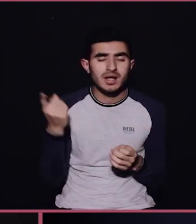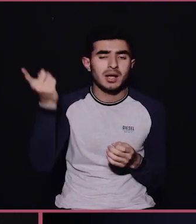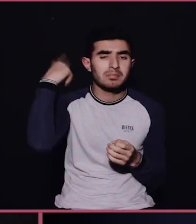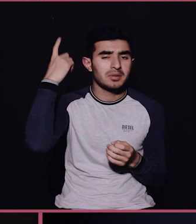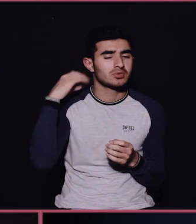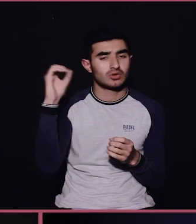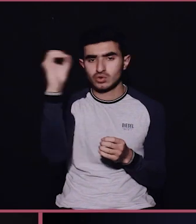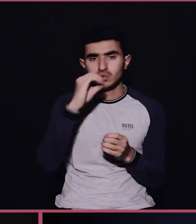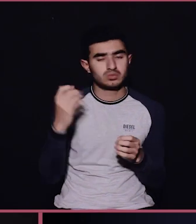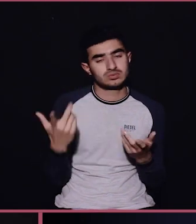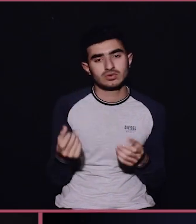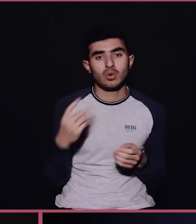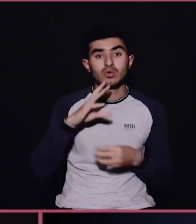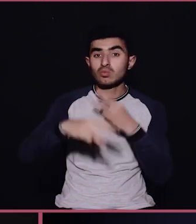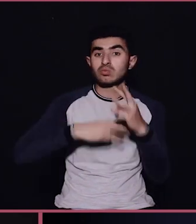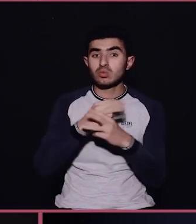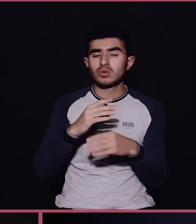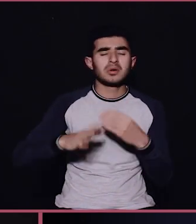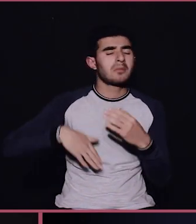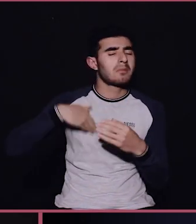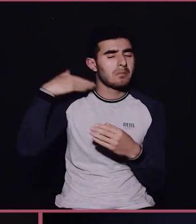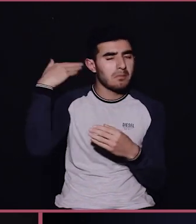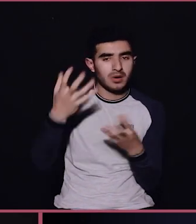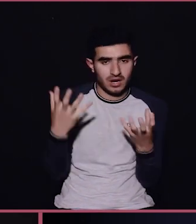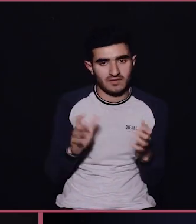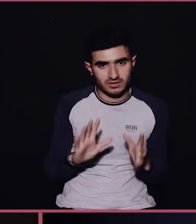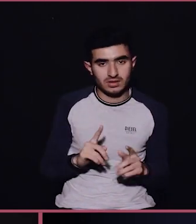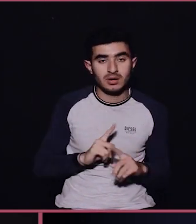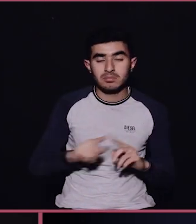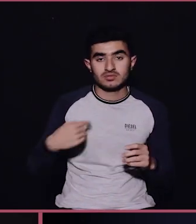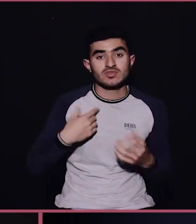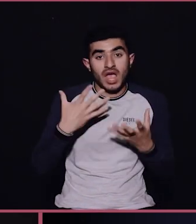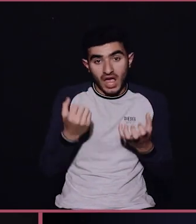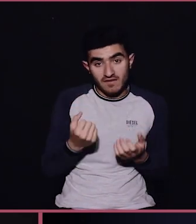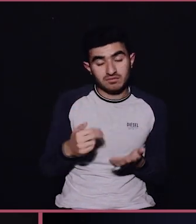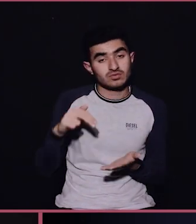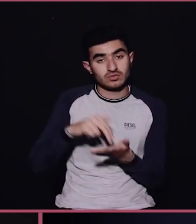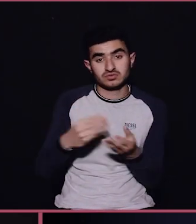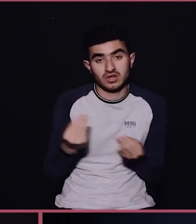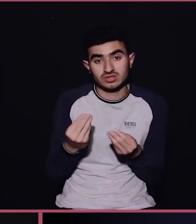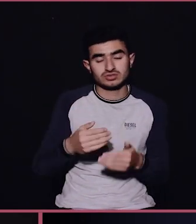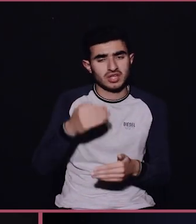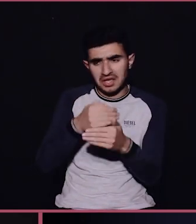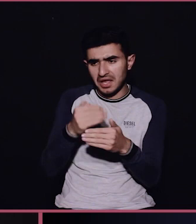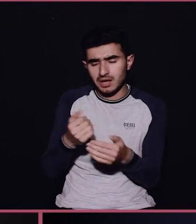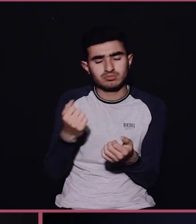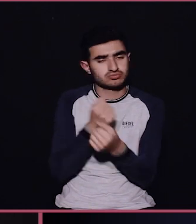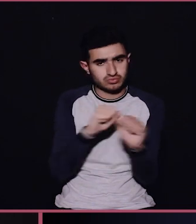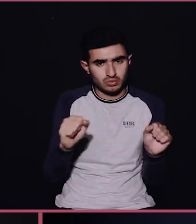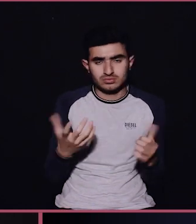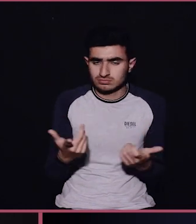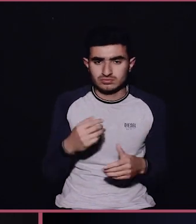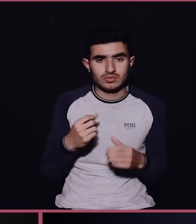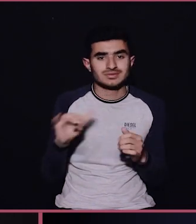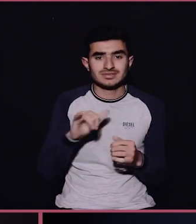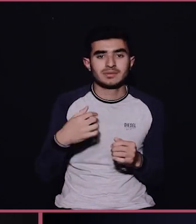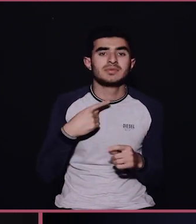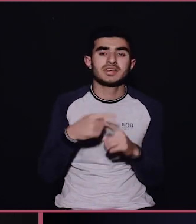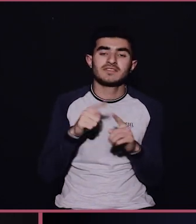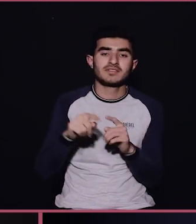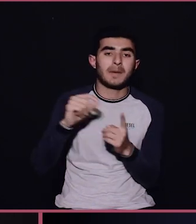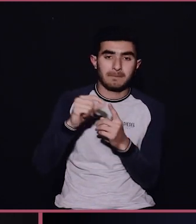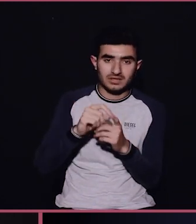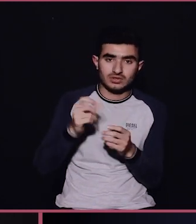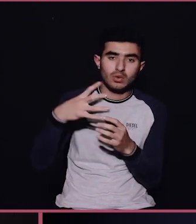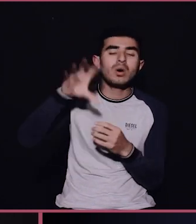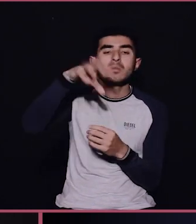तरह की अपॉर्चुनिटीज़ ओपन हुई हैं जो उससे पिछली जनरेशन के पास नहीं थी और दुनिया के पास बहुत देर से थी. सो वी हैव अ चांस राइट नाउ टू क्लोज द गैप